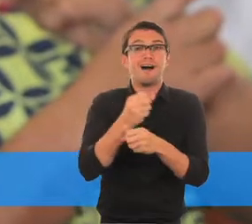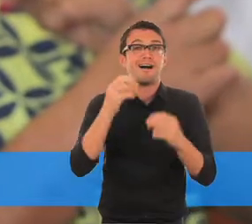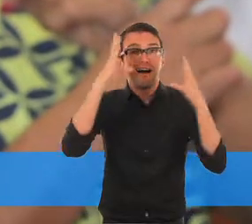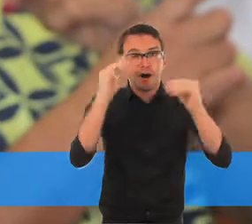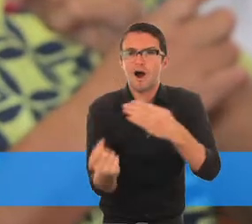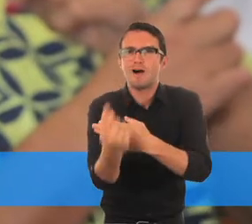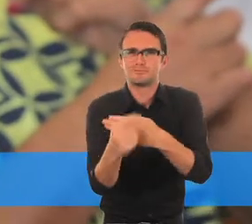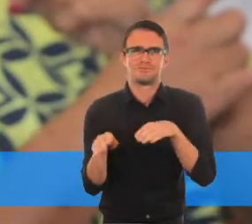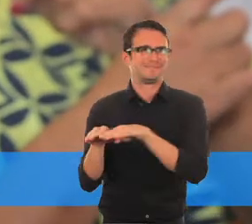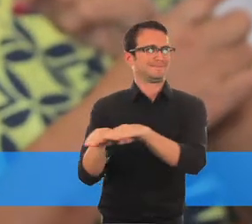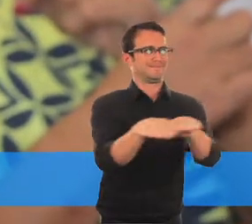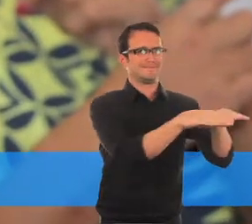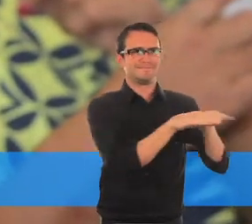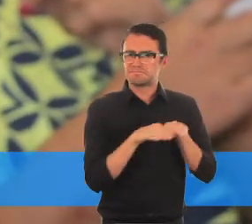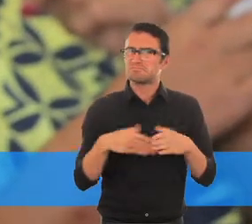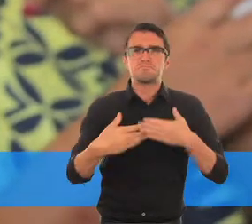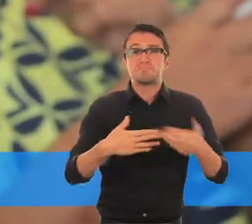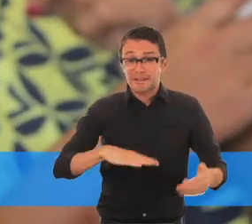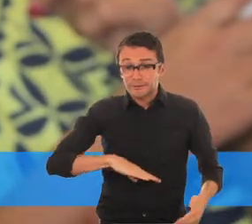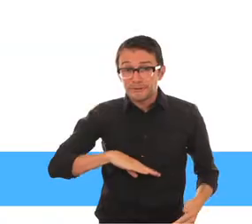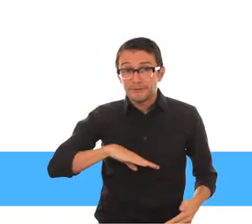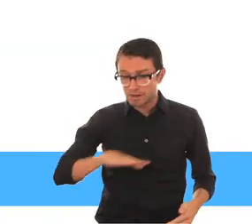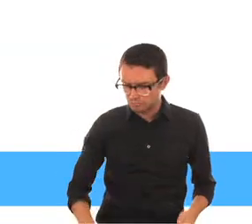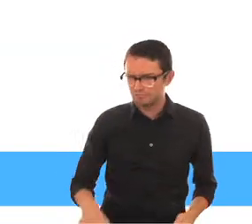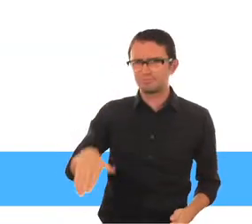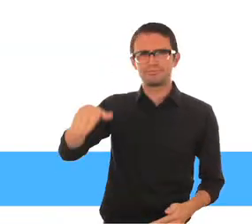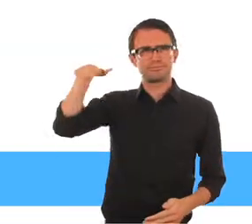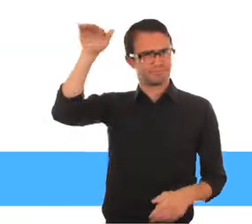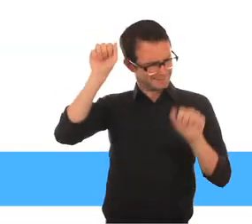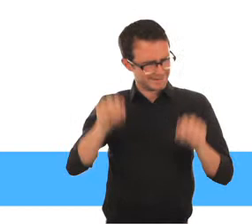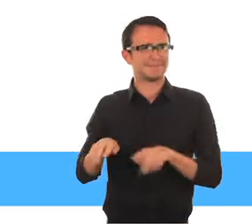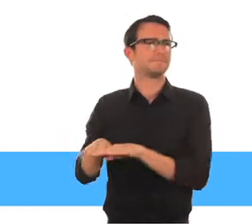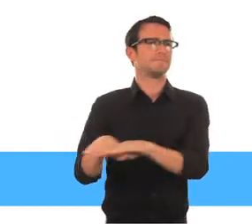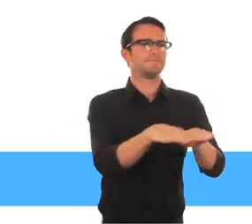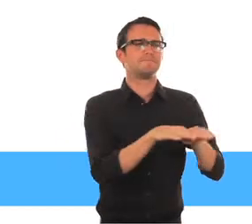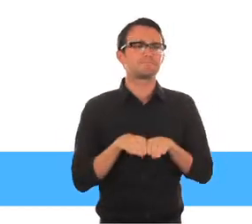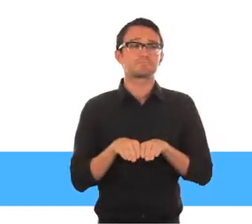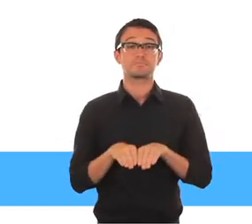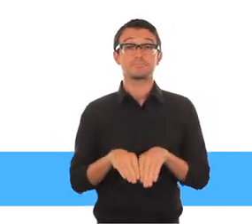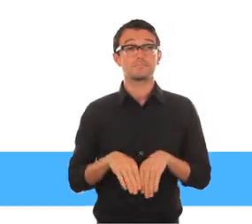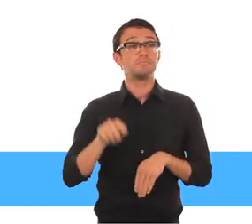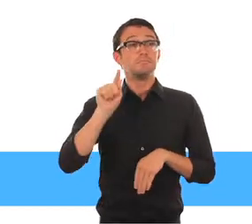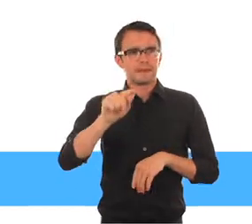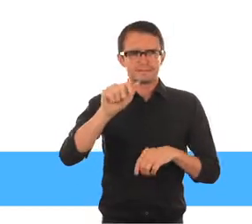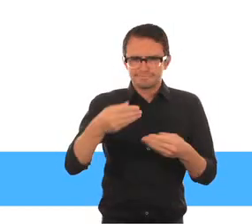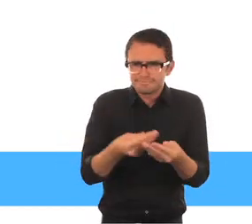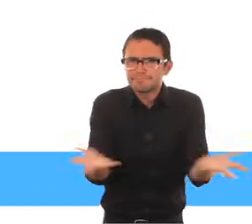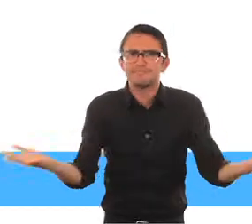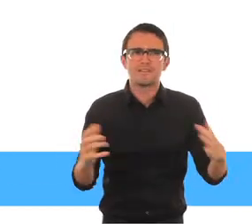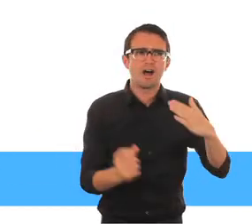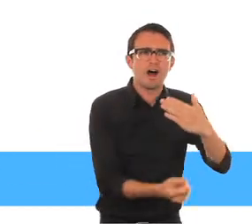vie. Enfants ayant un handicap visuel ou auditif ou des troubles d'apprentissage. Pour garantir l'égalité des chances aux enfants handicapés, on doit répondre à leurs